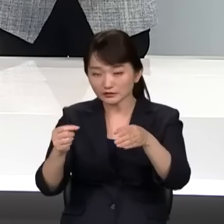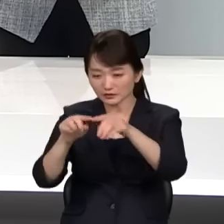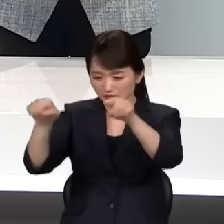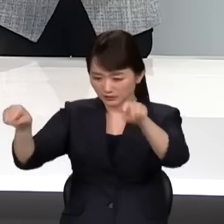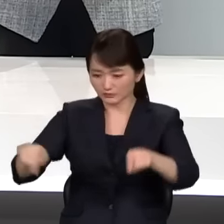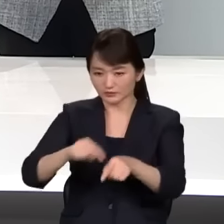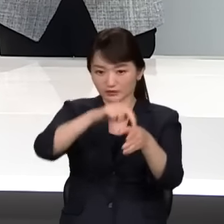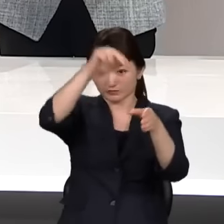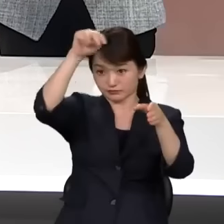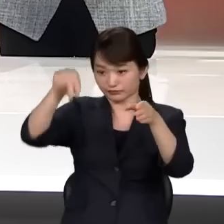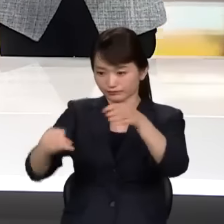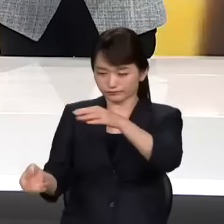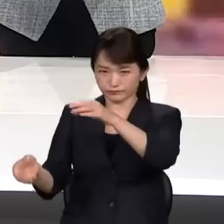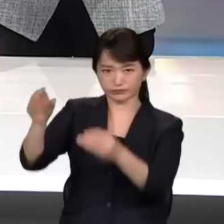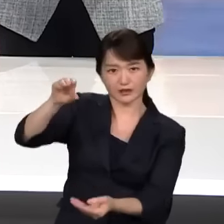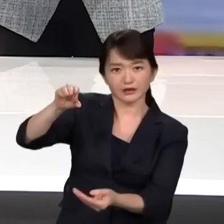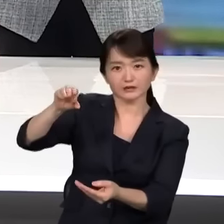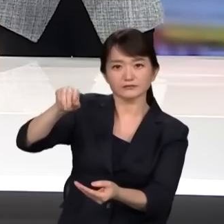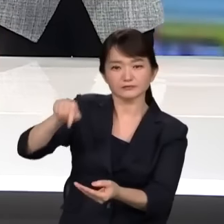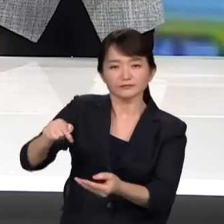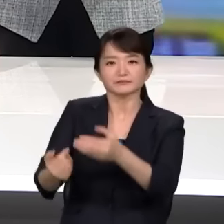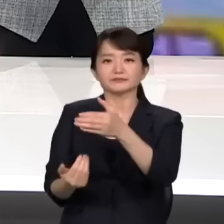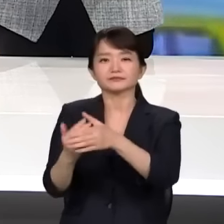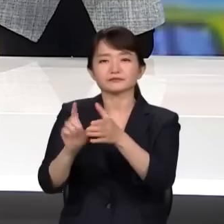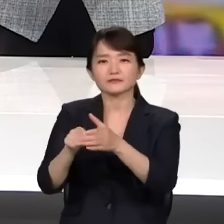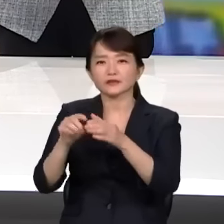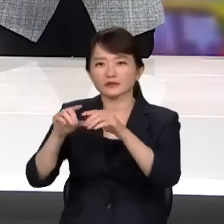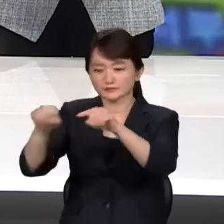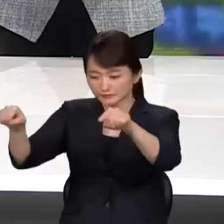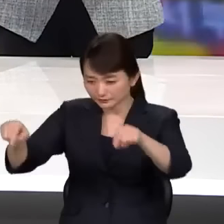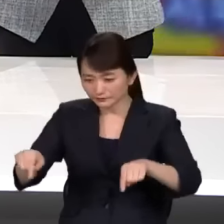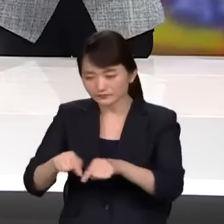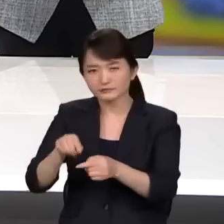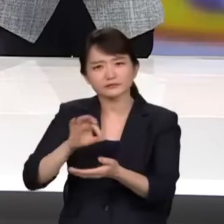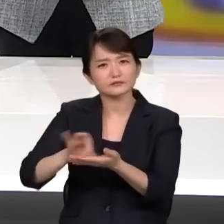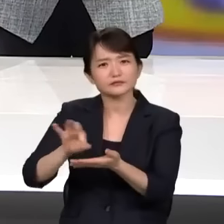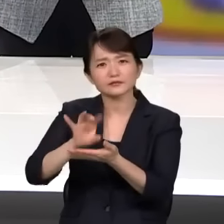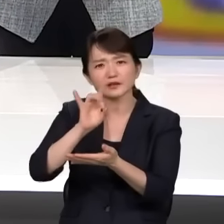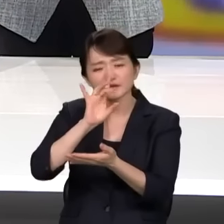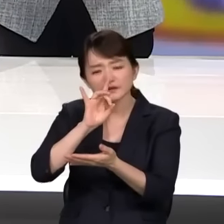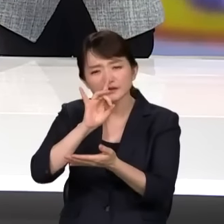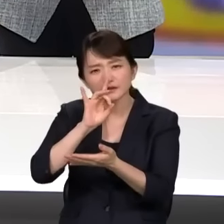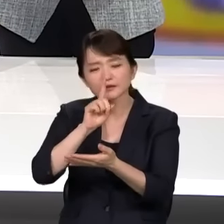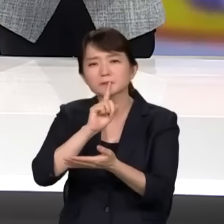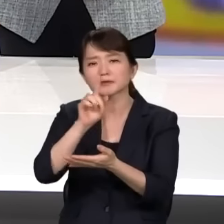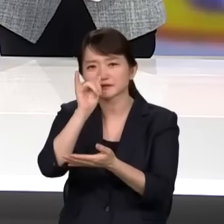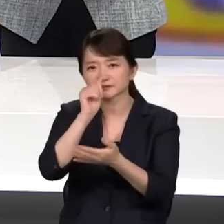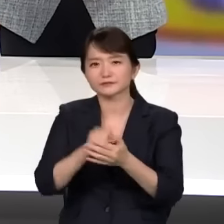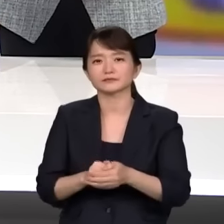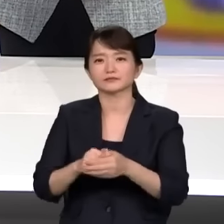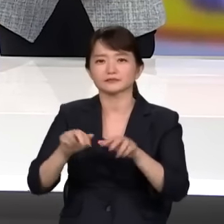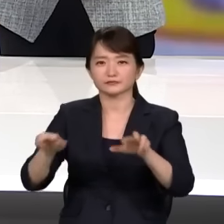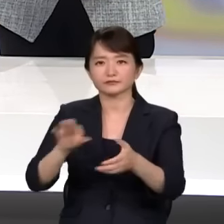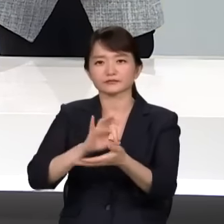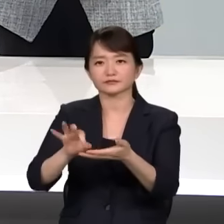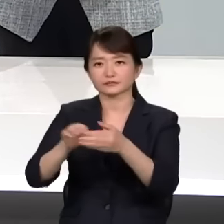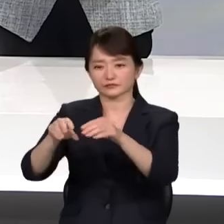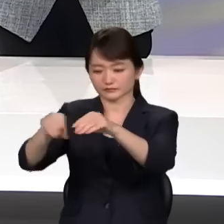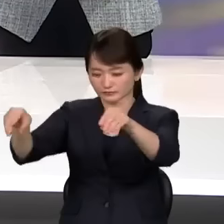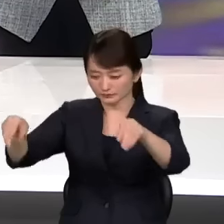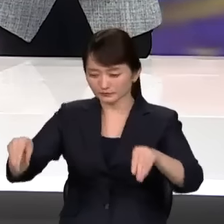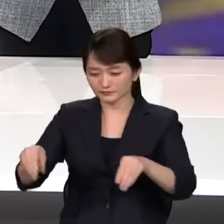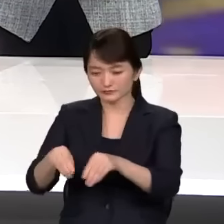뒤집혔는데요. 애초에 이런 고층 사고엔 에어매트를 쓰면 안 되는 게 아니냐는 지적이 나옵니다. 이번에 쓴 매트는 4층에서 10층